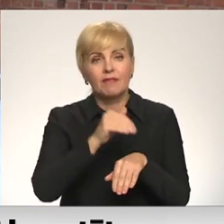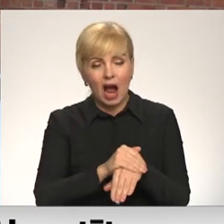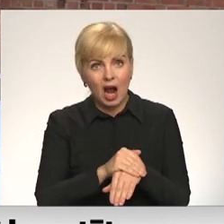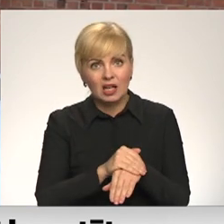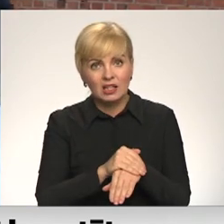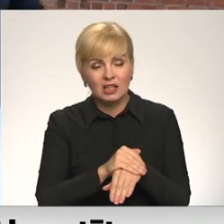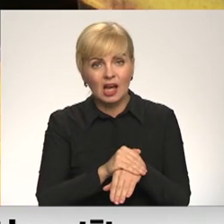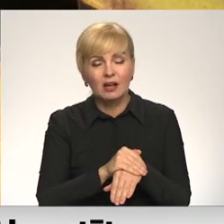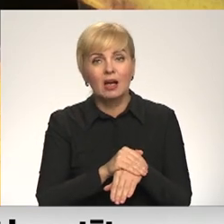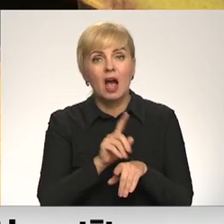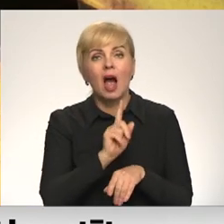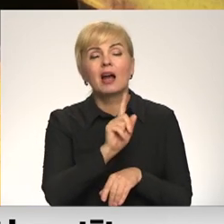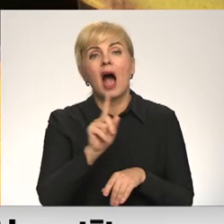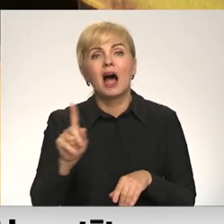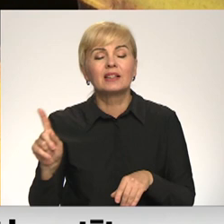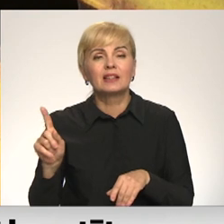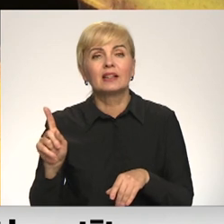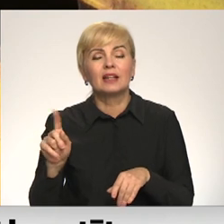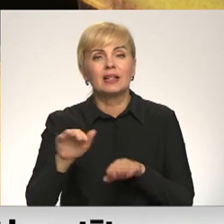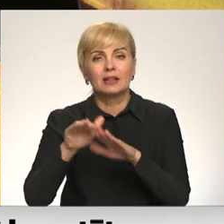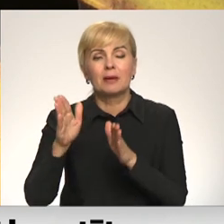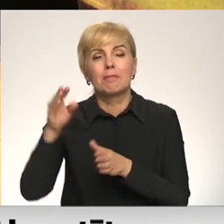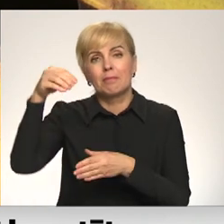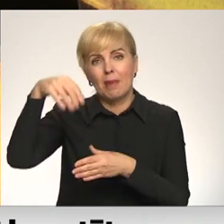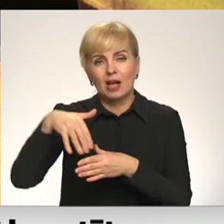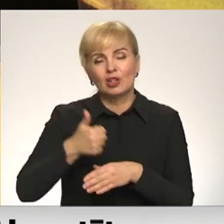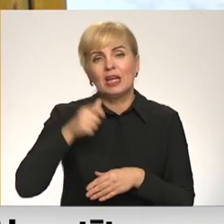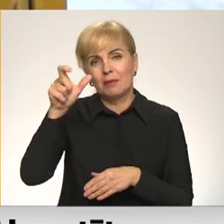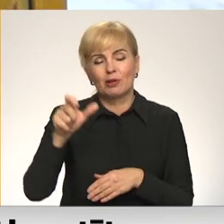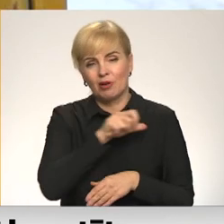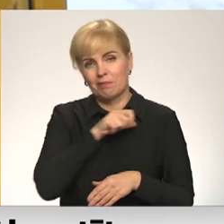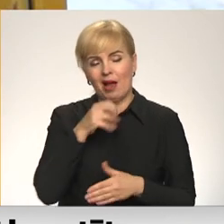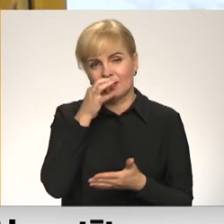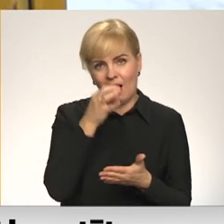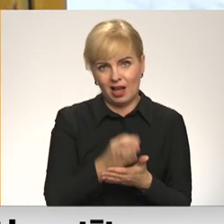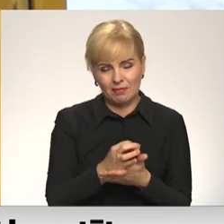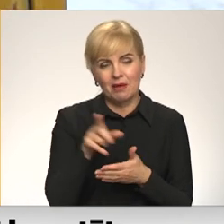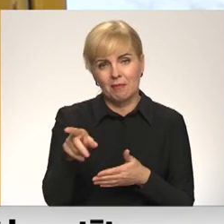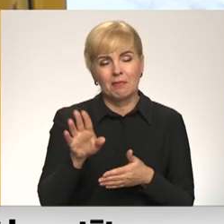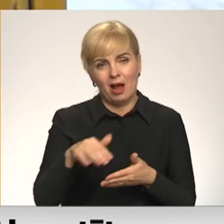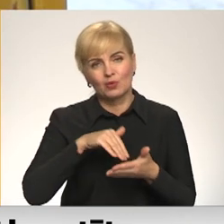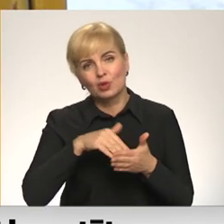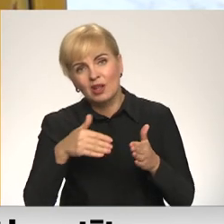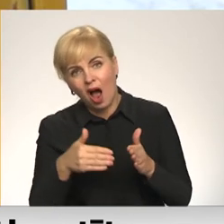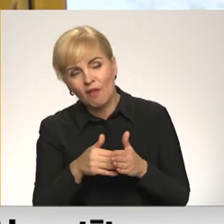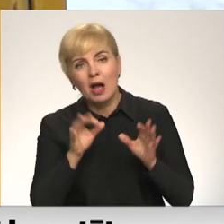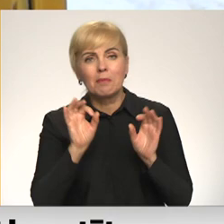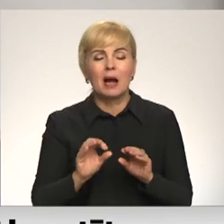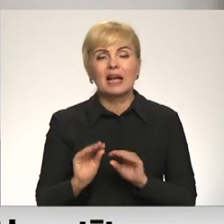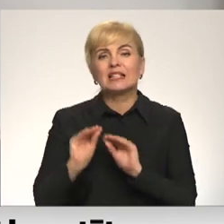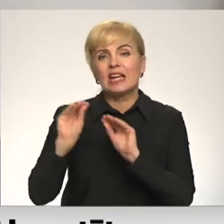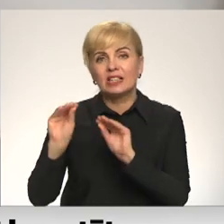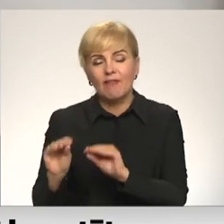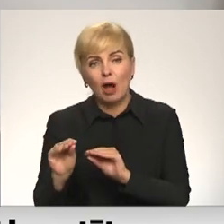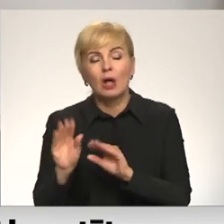ka katrs paskastītes īpašnieks pats ir atbildīgs par tās stāvokli, par tās pareizi izvietojumu,